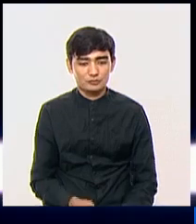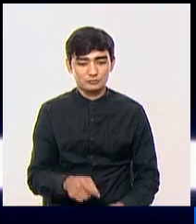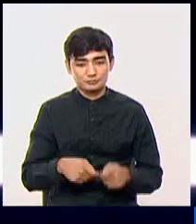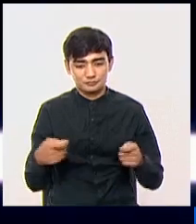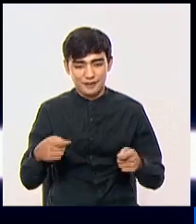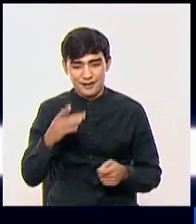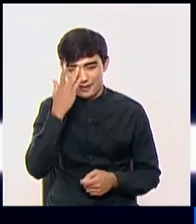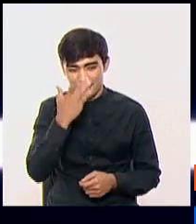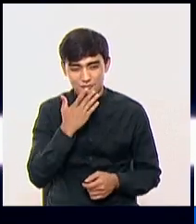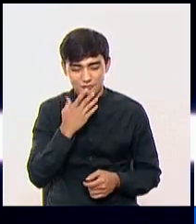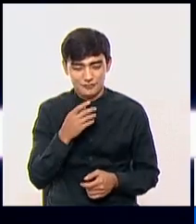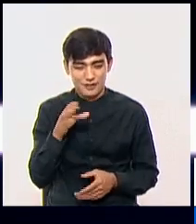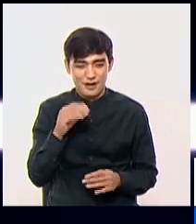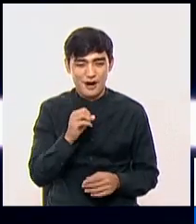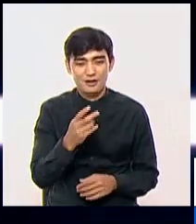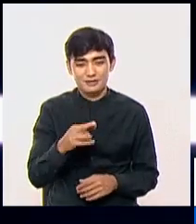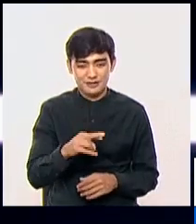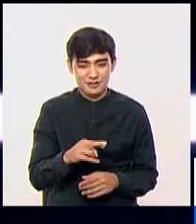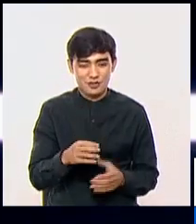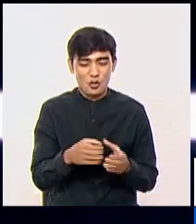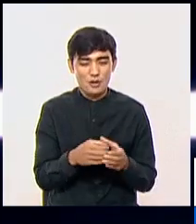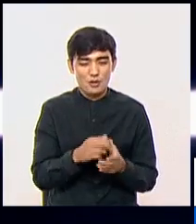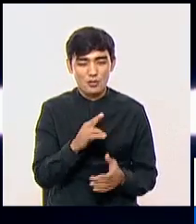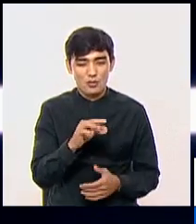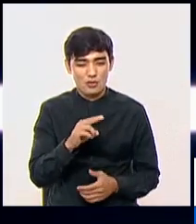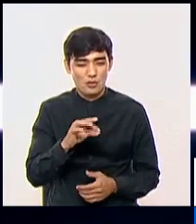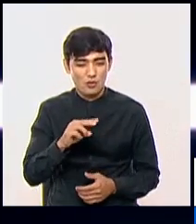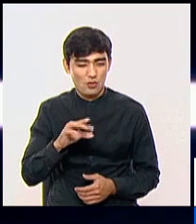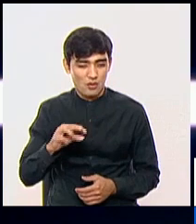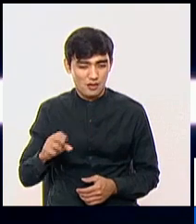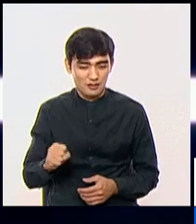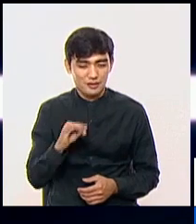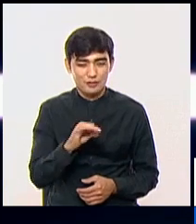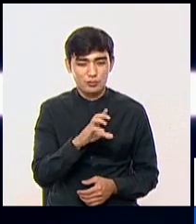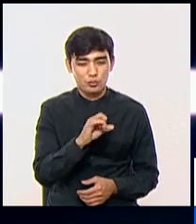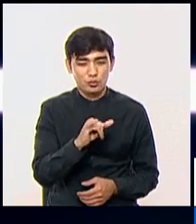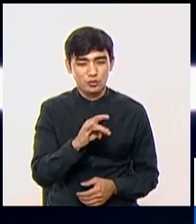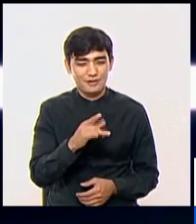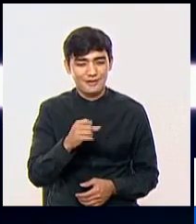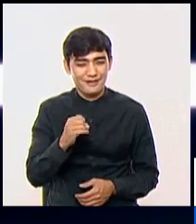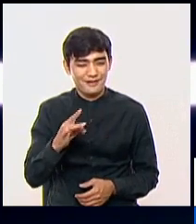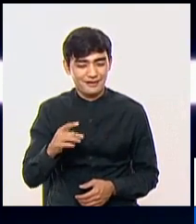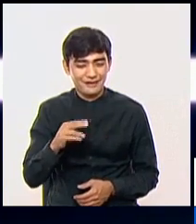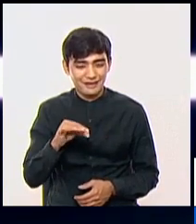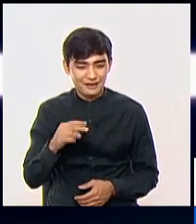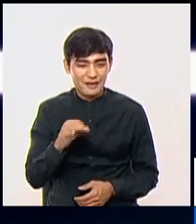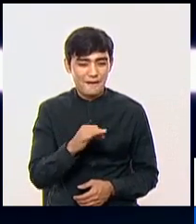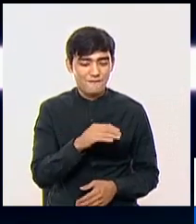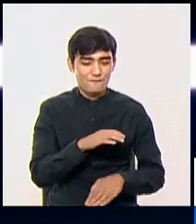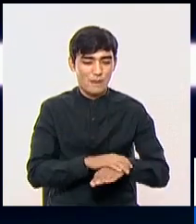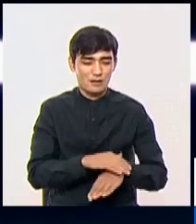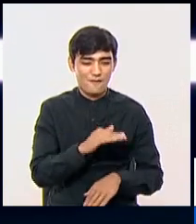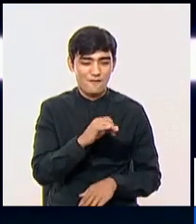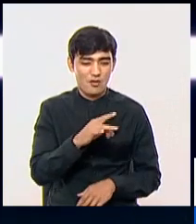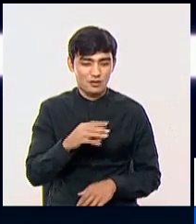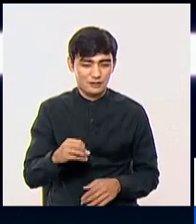Продлеваем лето. Такую акцию запустила компания Coca-Cola при поддержке партнеров Burger King и Forte Bank. Первые победители уже